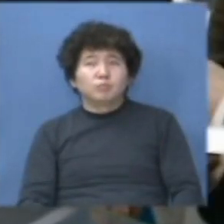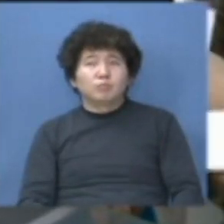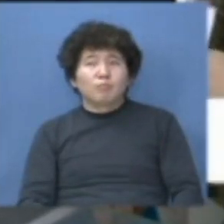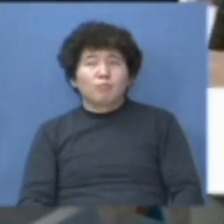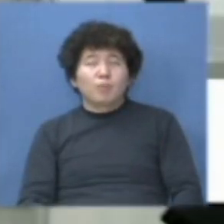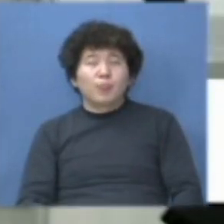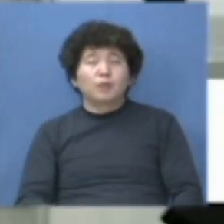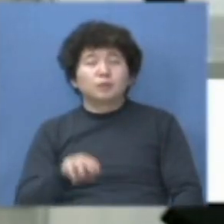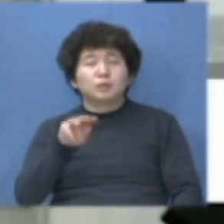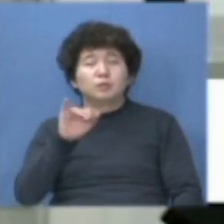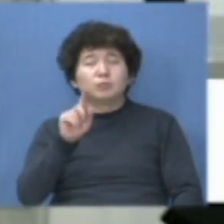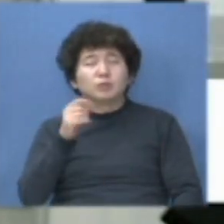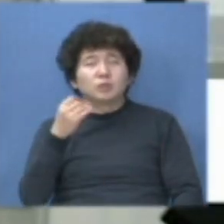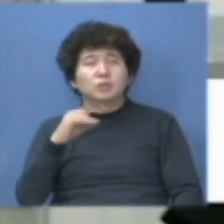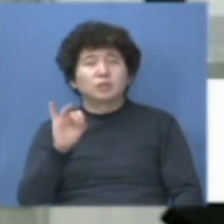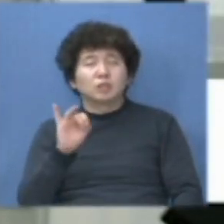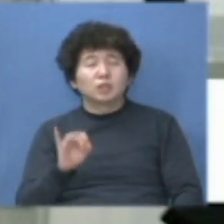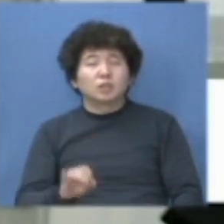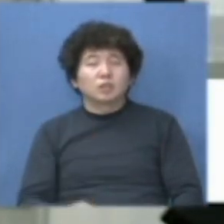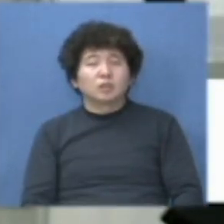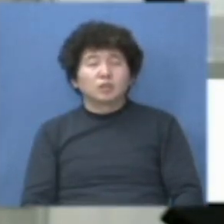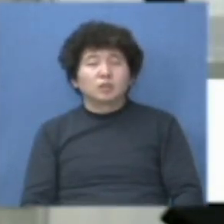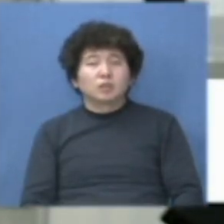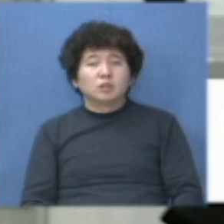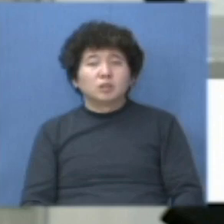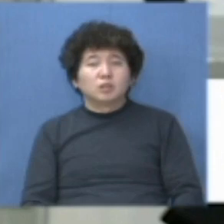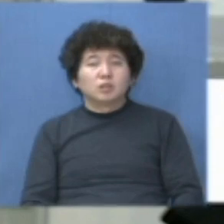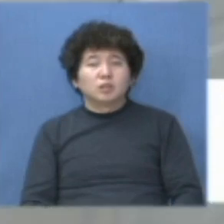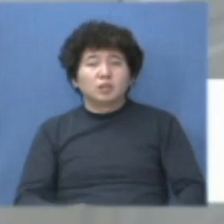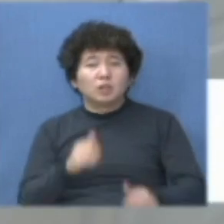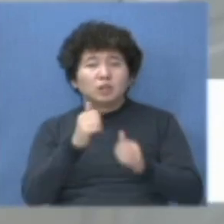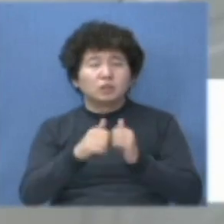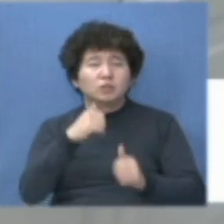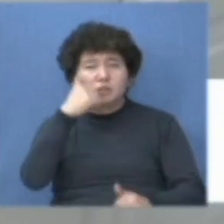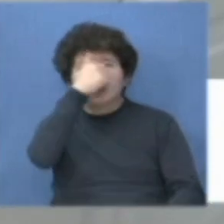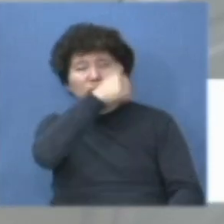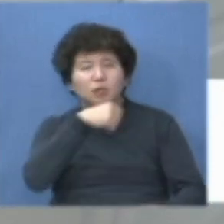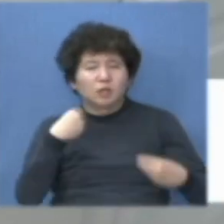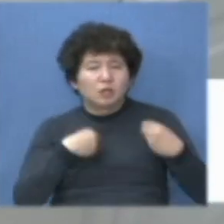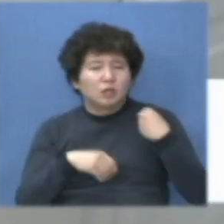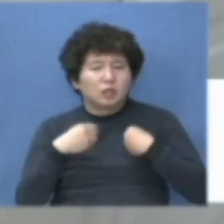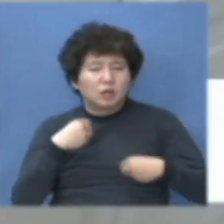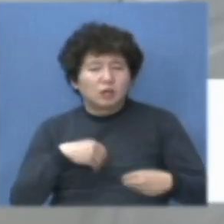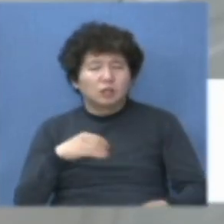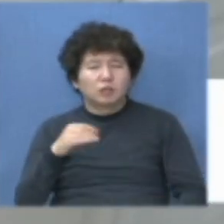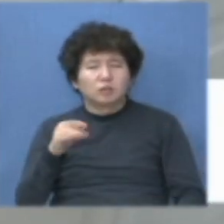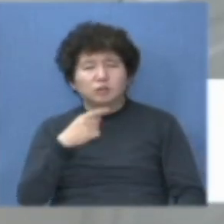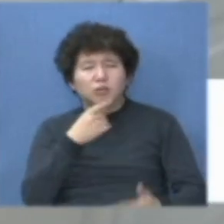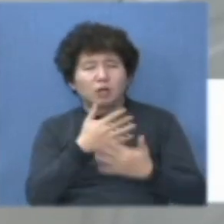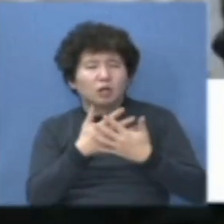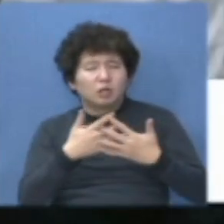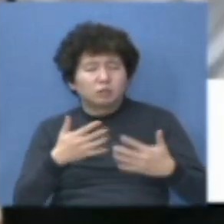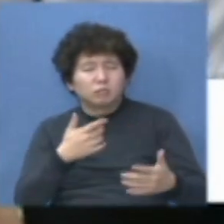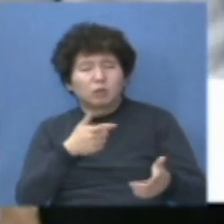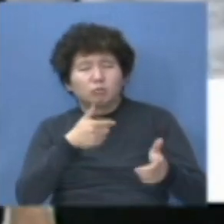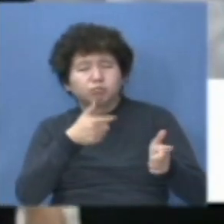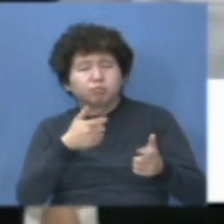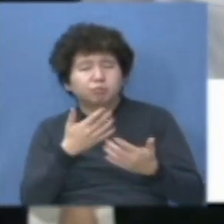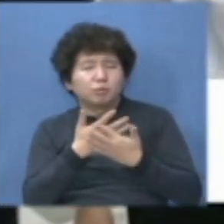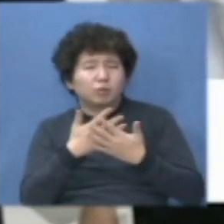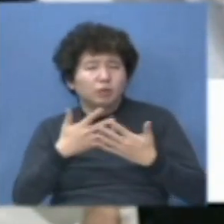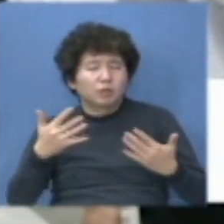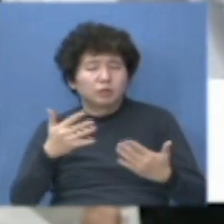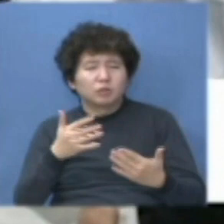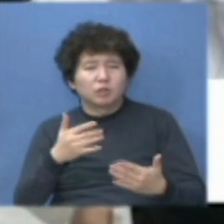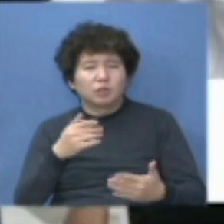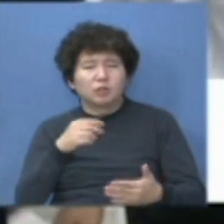Музейде Ұлттық қауіпсіздік комитеті қызметкерлерінің әр жылдардағы киім үлгілері, ұстайтын қару-жарақтары, сондай-ақ құжаттар мен